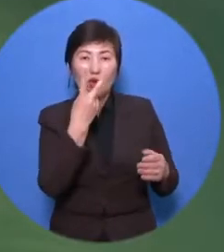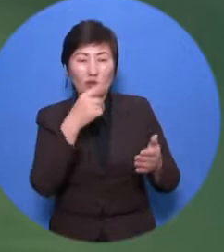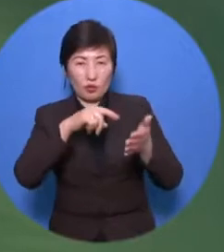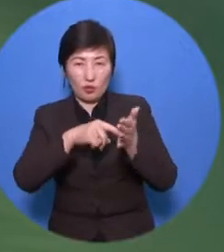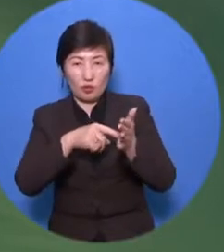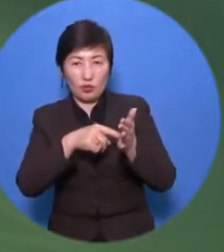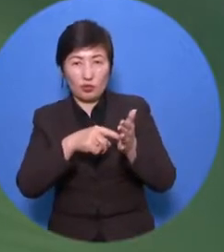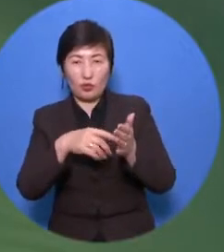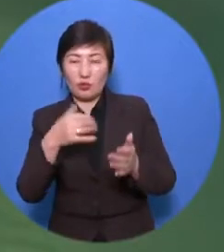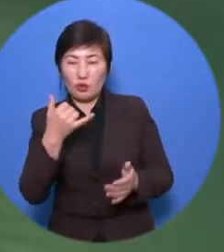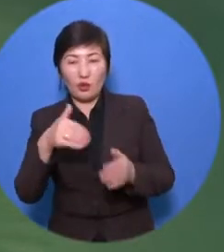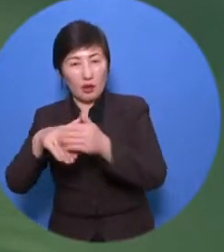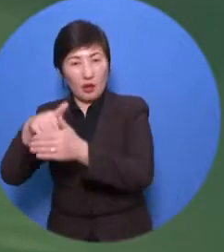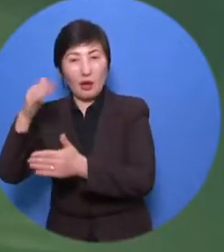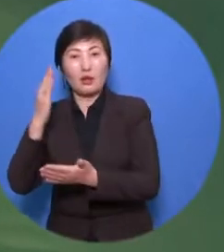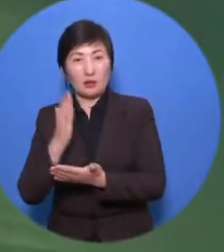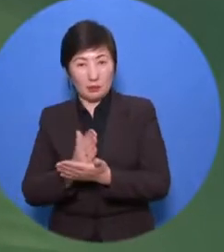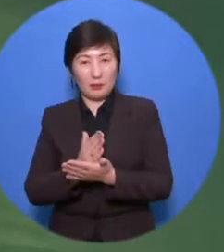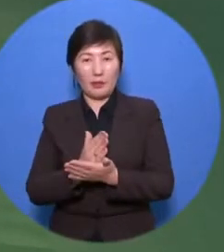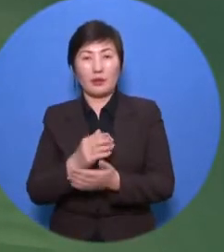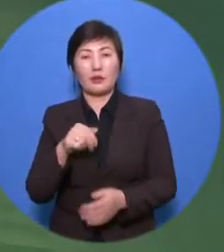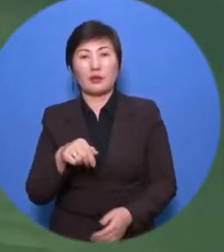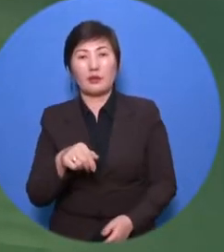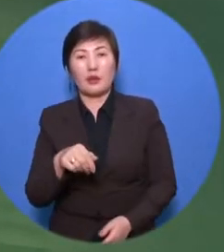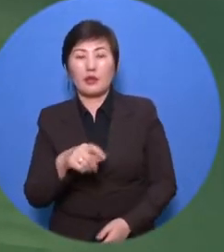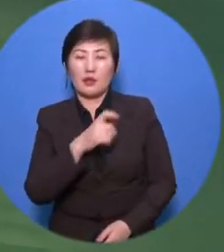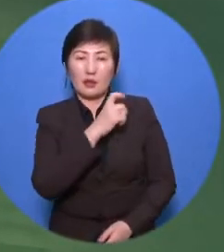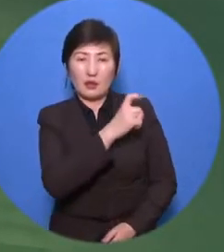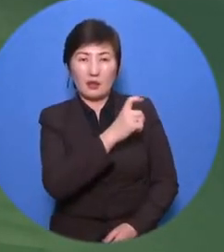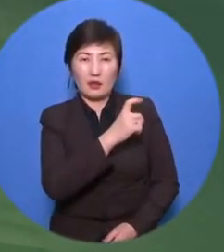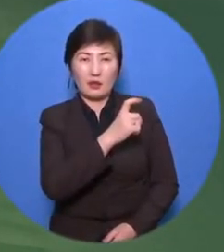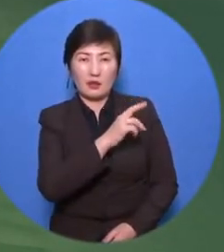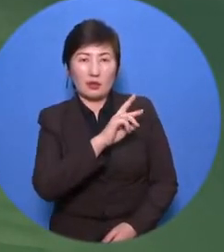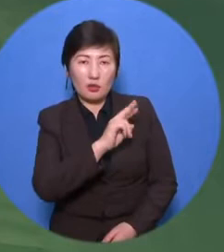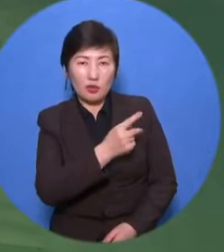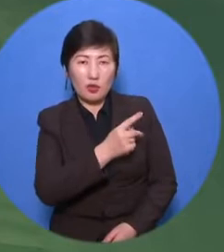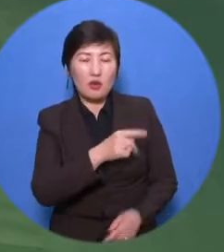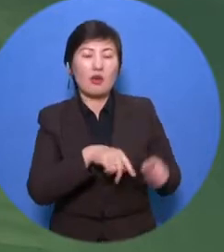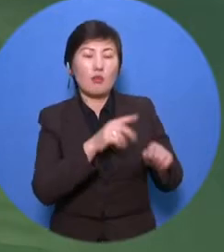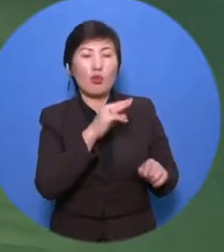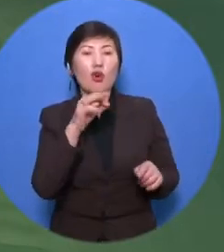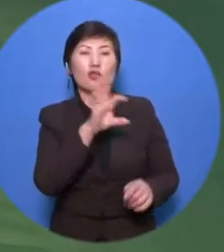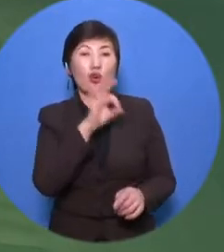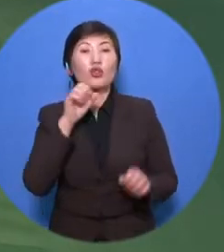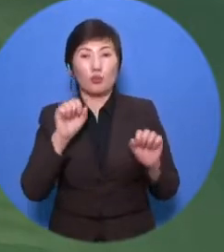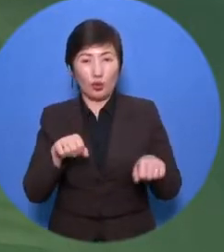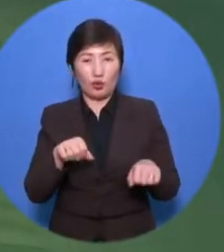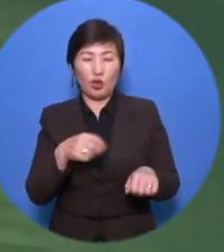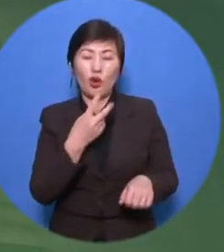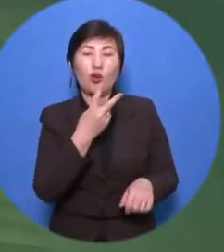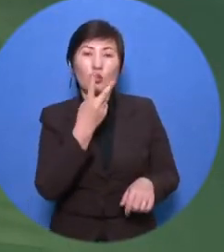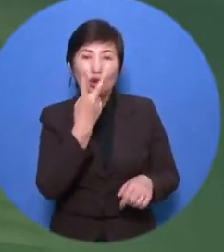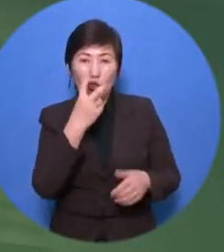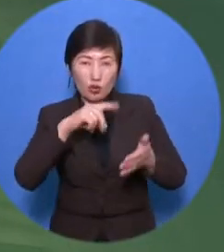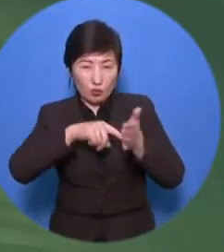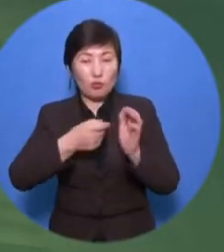үржүүлэх замаар Y гэсэн гаралтыг гаргаж авсан учраас X хувьсгчийн оронд ямар ч тоог авч болно гэсэн үг. Ямар ч тоог 2-оор үржиж